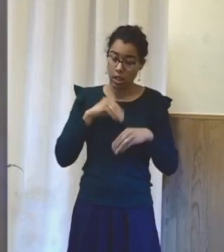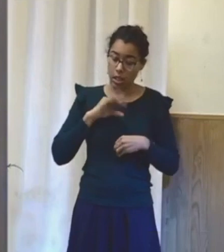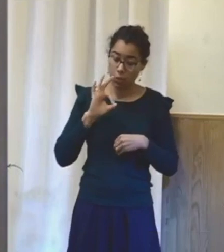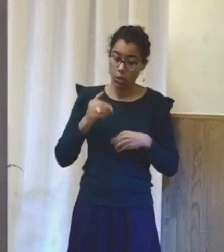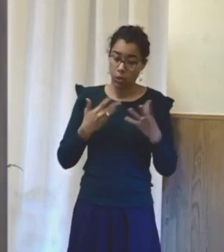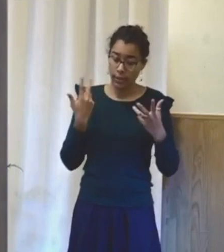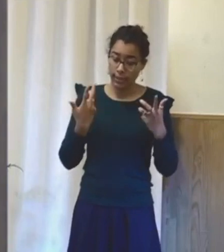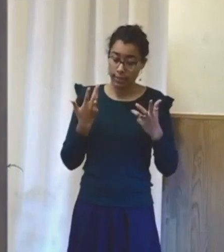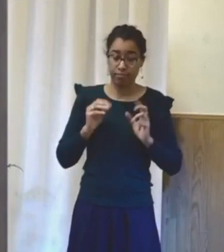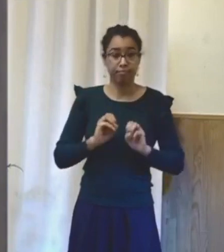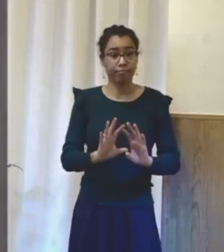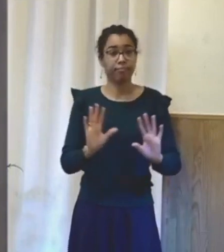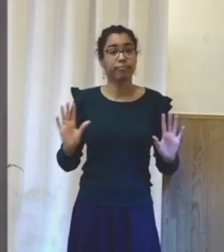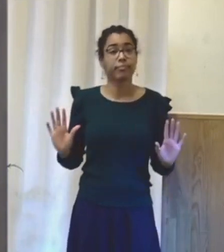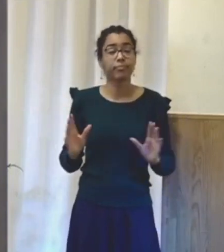Donc,